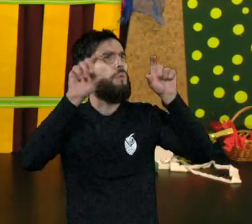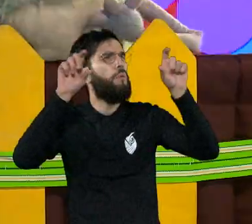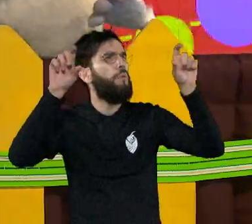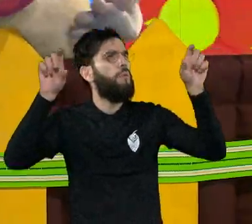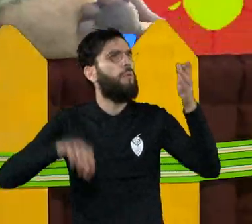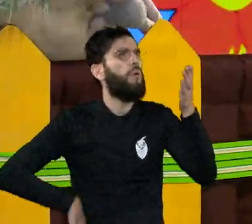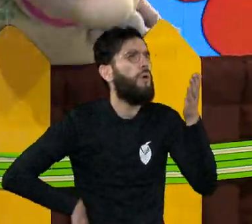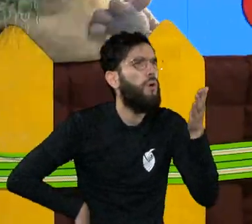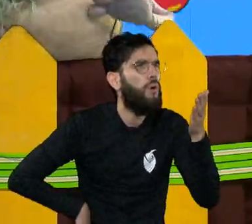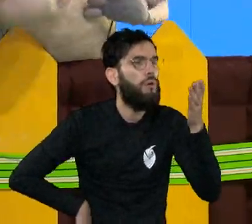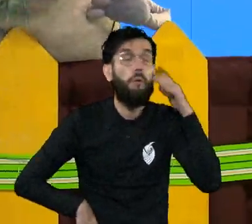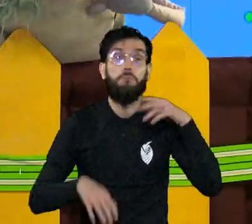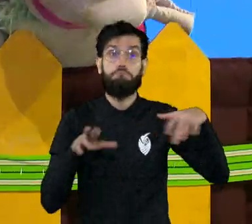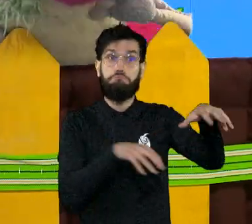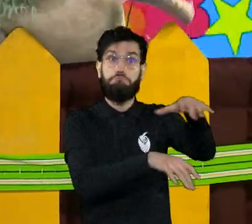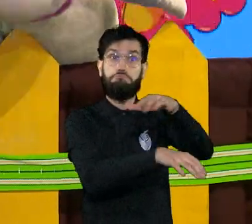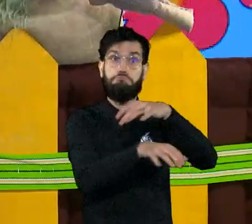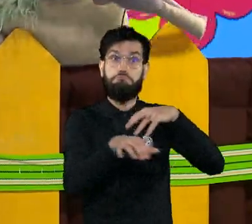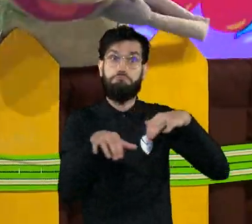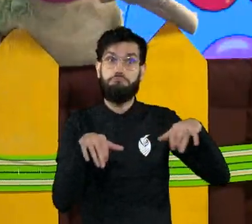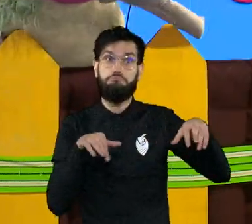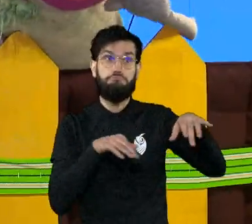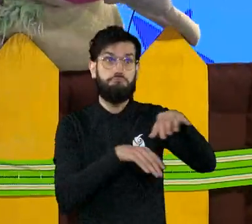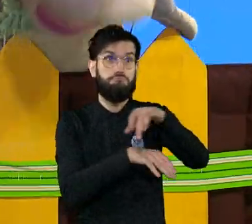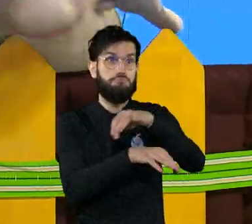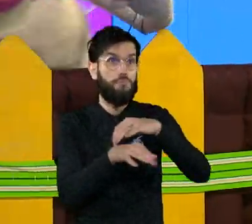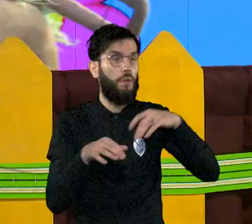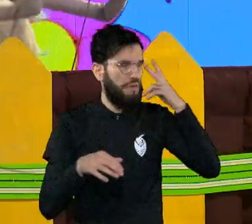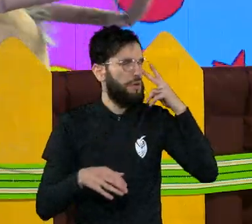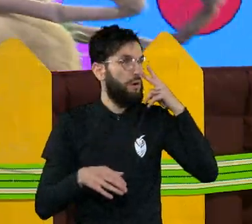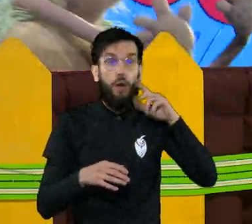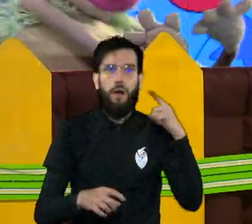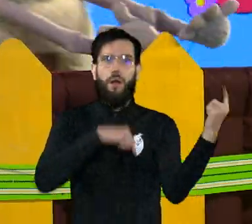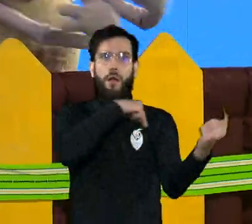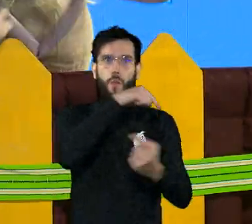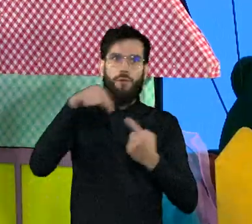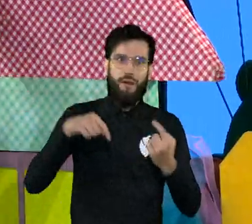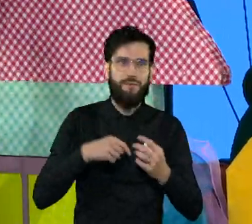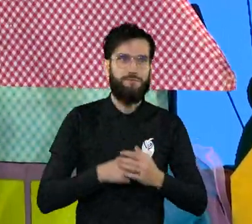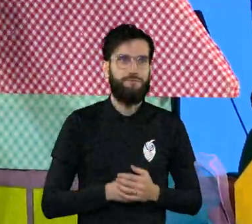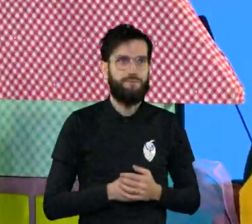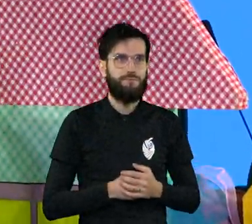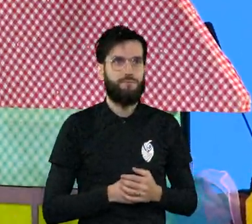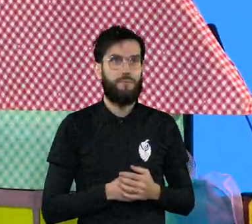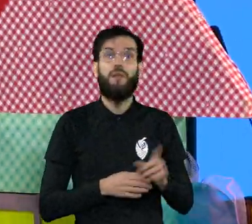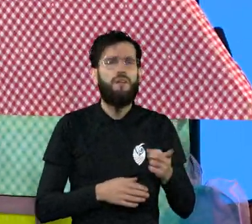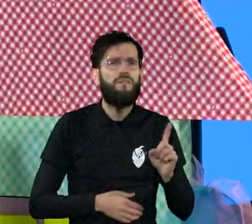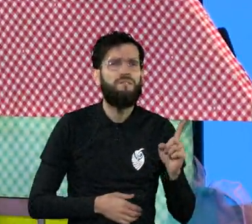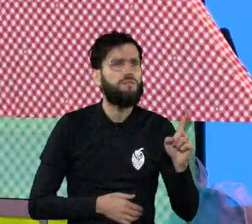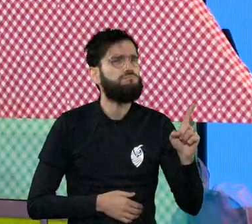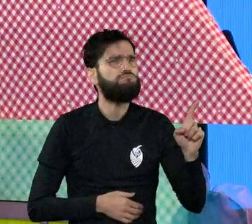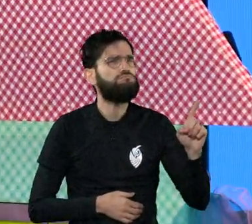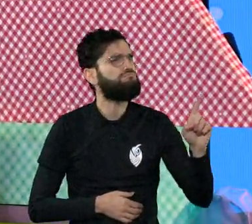drobčí jarabica a na konci otočí sa. Vysoko